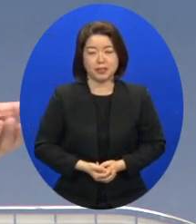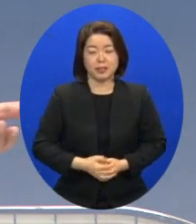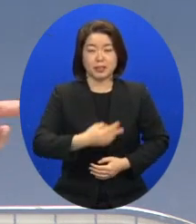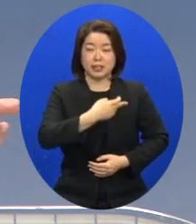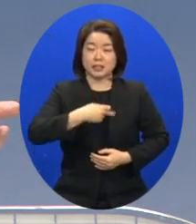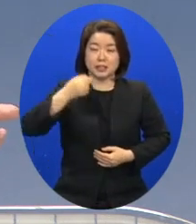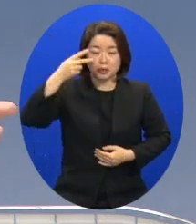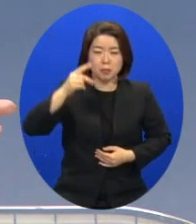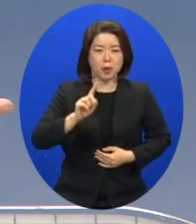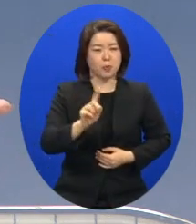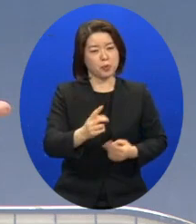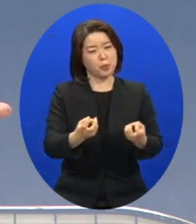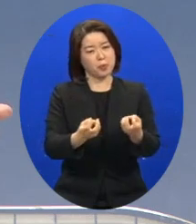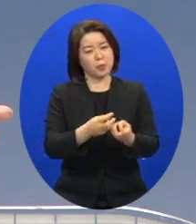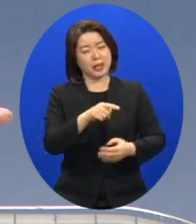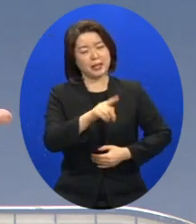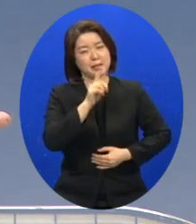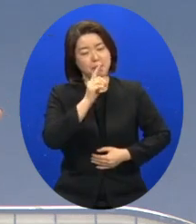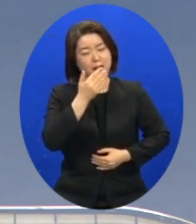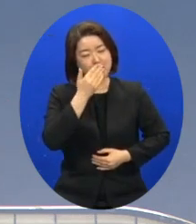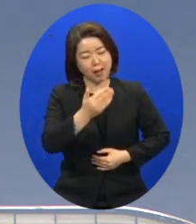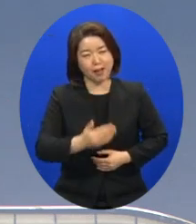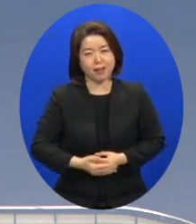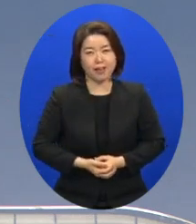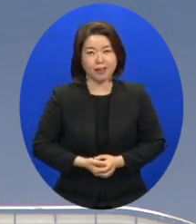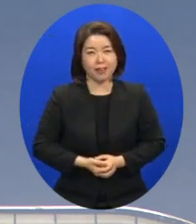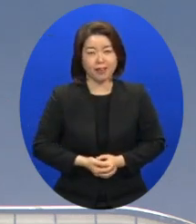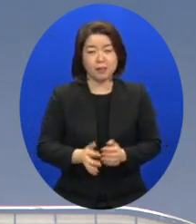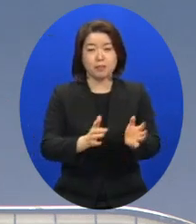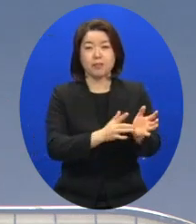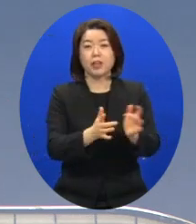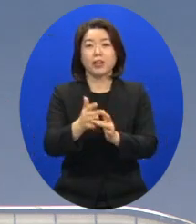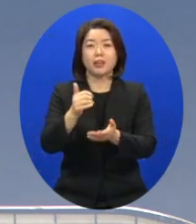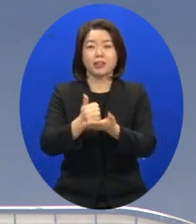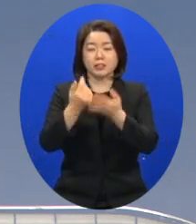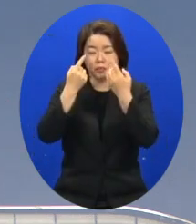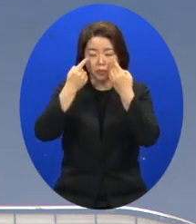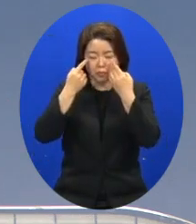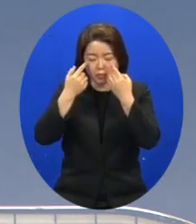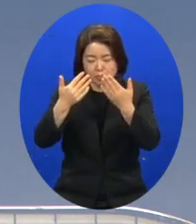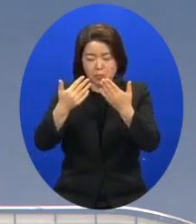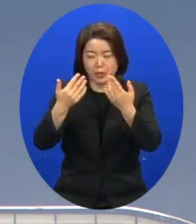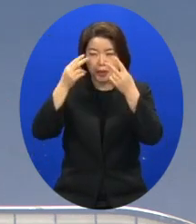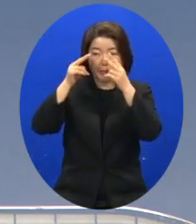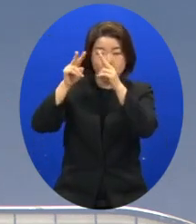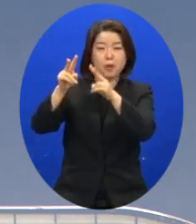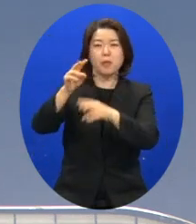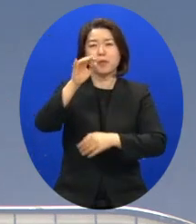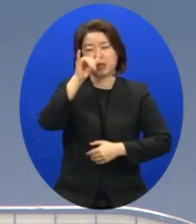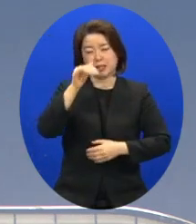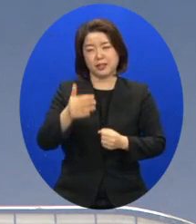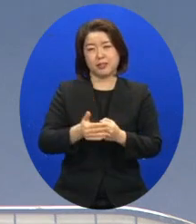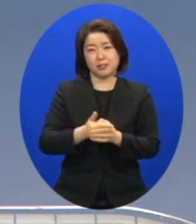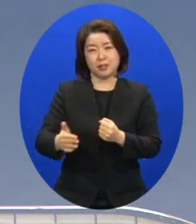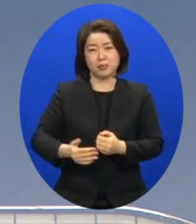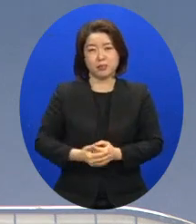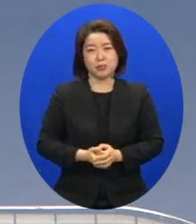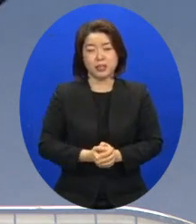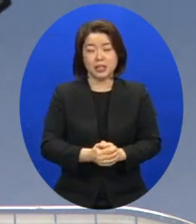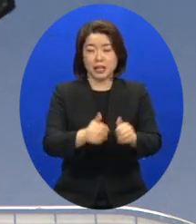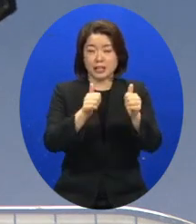어떻게 이런 말을 할 수 있었을까요 예수님을 분명히 바라보고 있었기 때문입니다 심판은